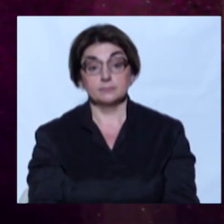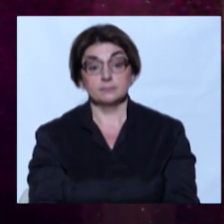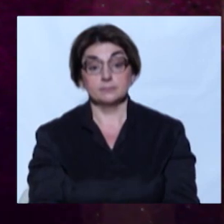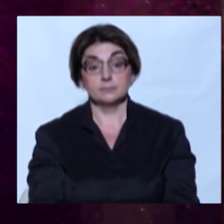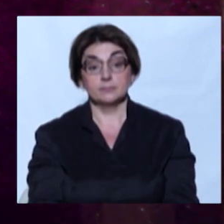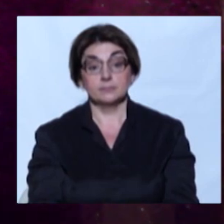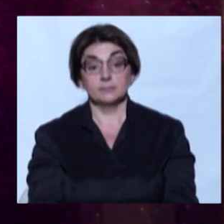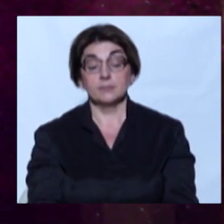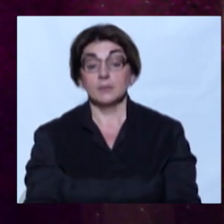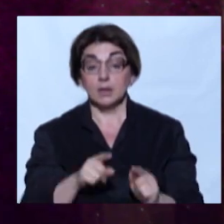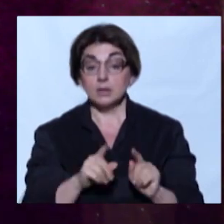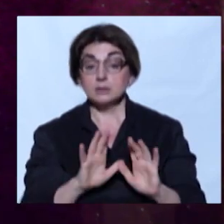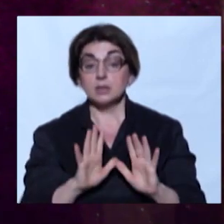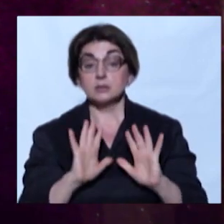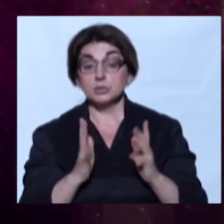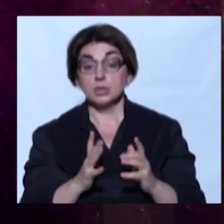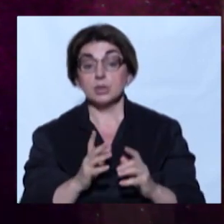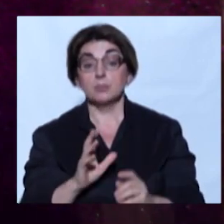ეს რაც შეეხება ჰალოგენებს,